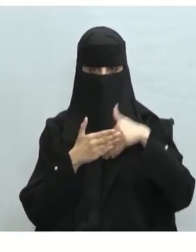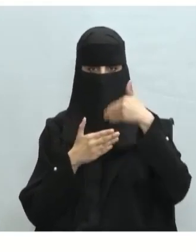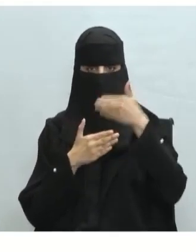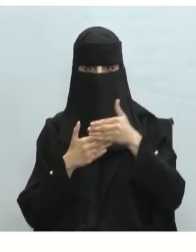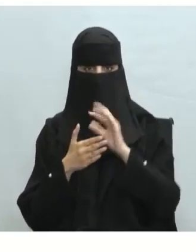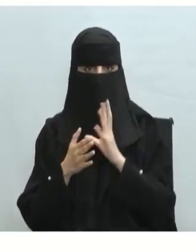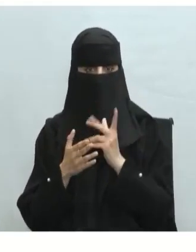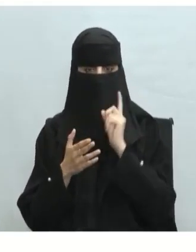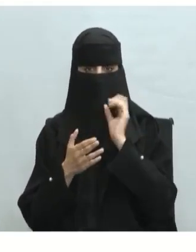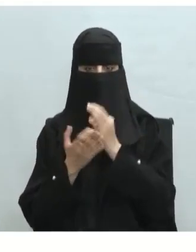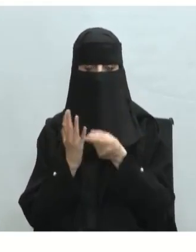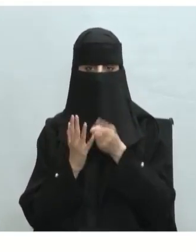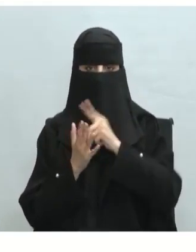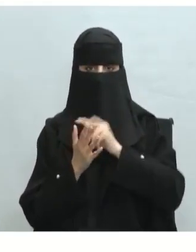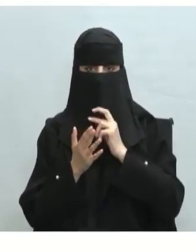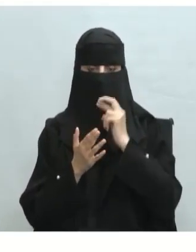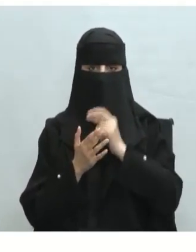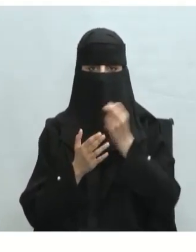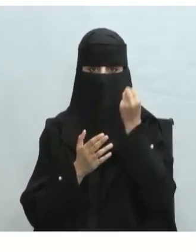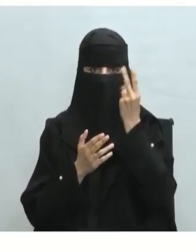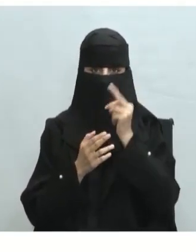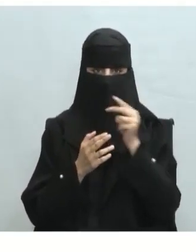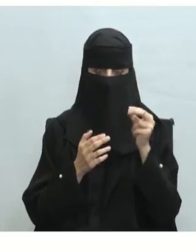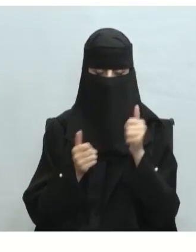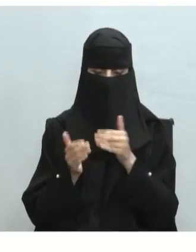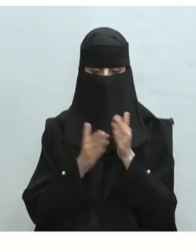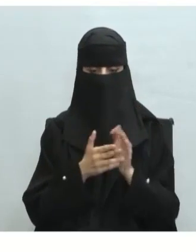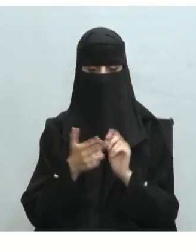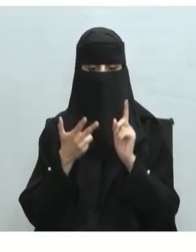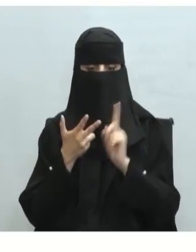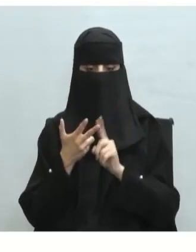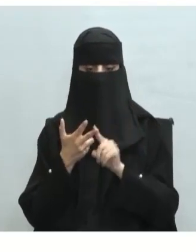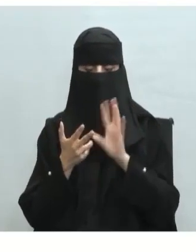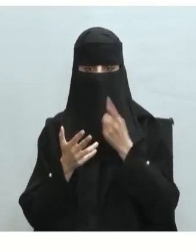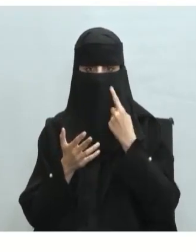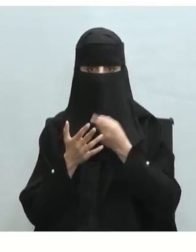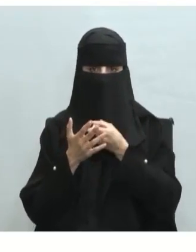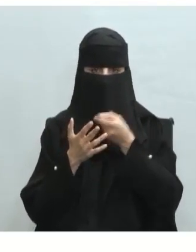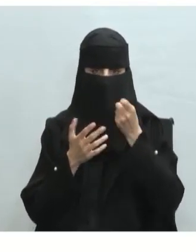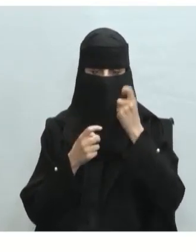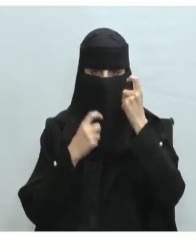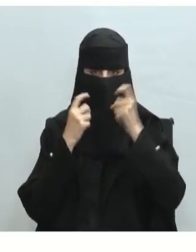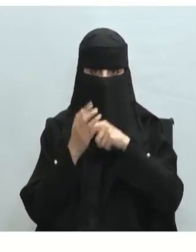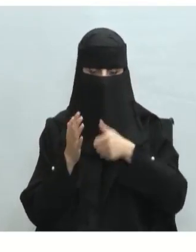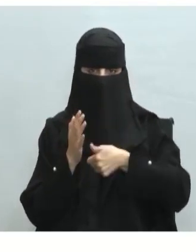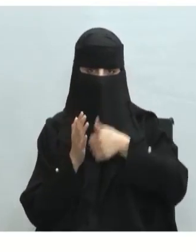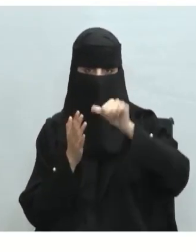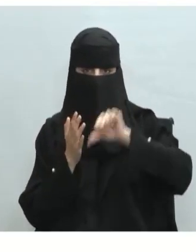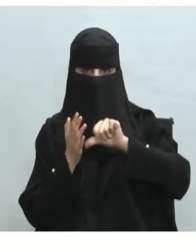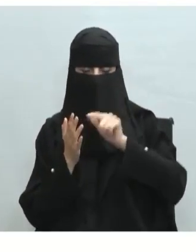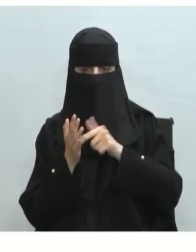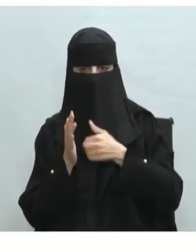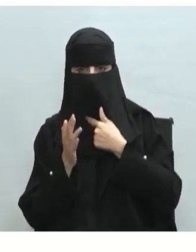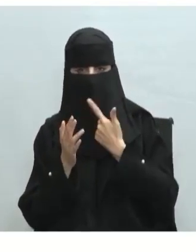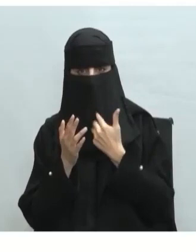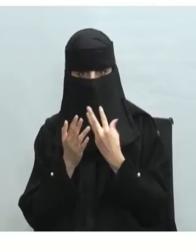اخره في المستوى الثالث من مستوى الفهم هو الفهم النقدي ممتاز الفهم النقدي وهو التمييز بين الحقائق